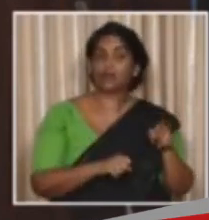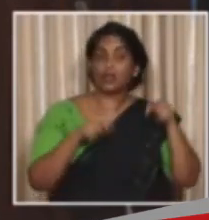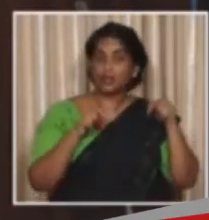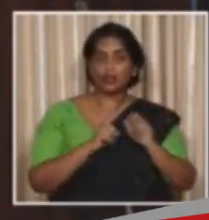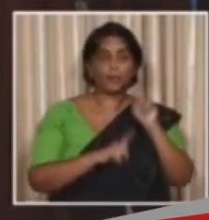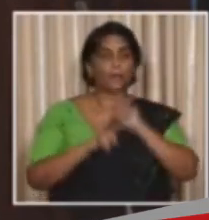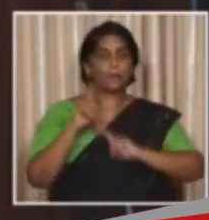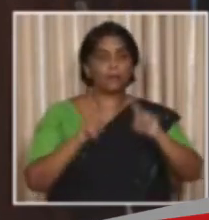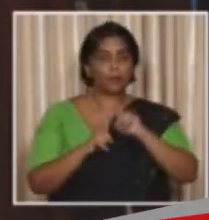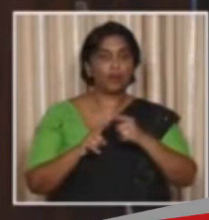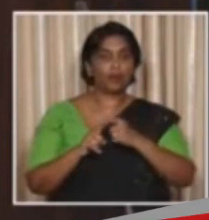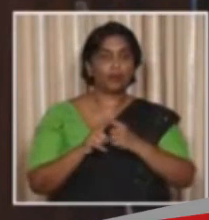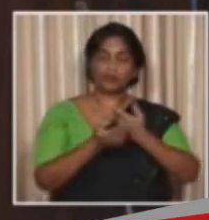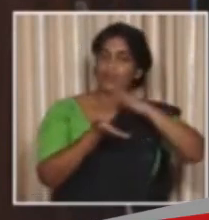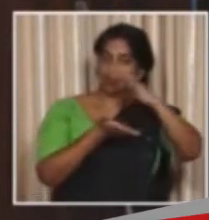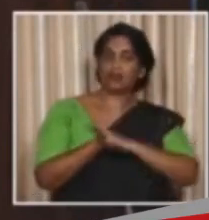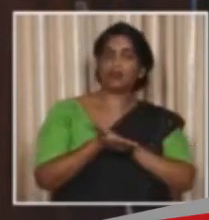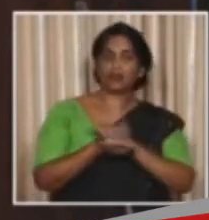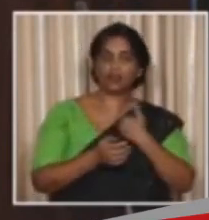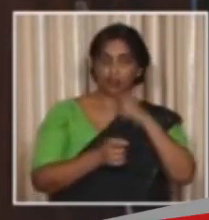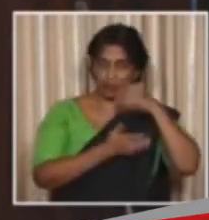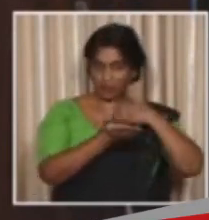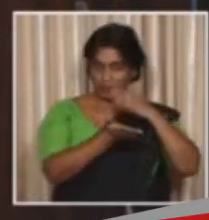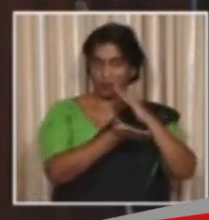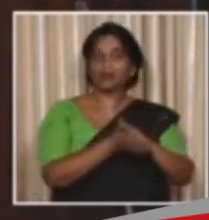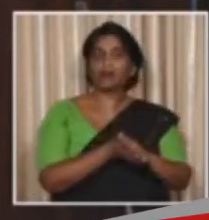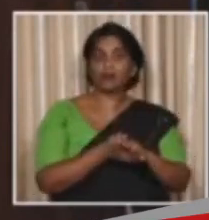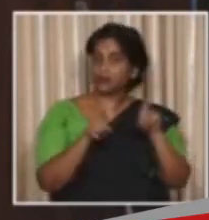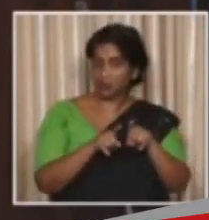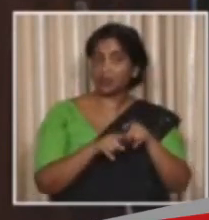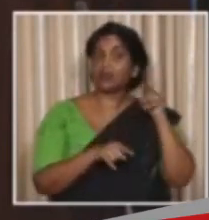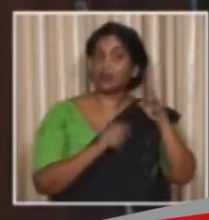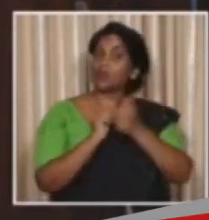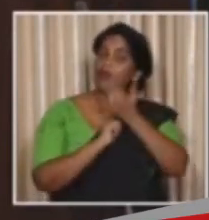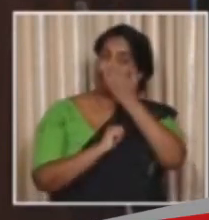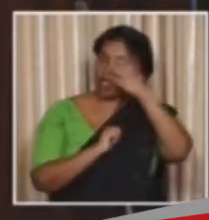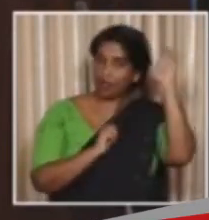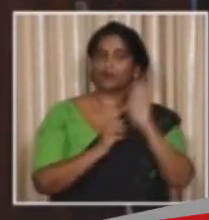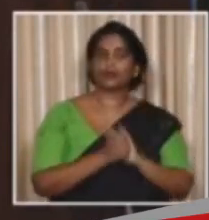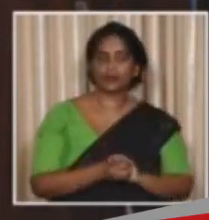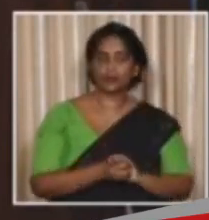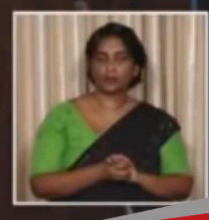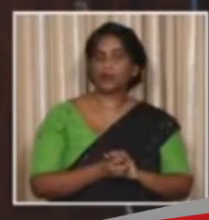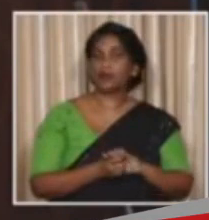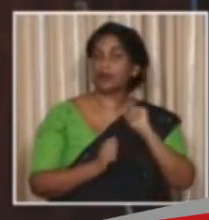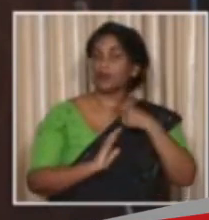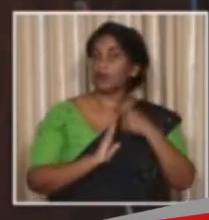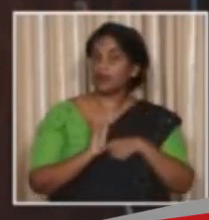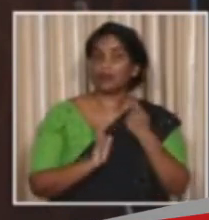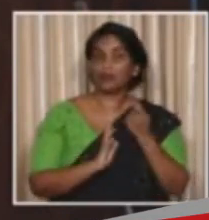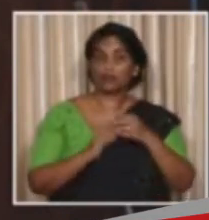අය අද පාර්ලිමේන්තුවේදී එතුමා වෙනුවෙන් හිට ගන්න ඕල්ලු අපි මා ජනතාව පෙනී සිටින ඉඳා තමයි එතුමා